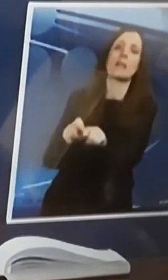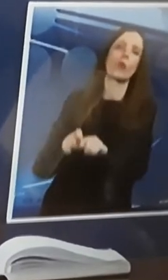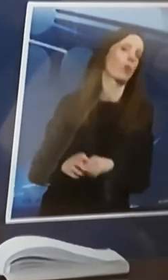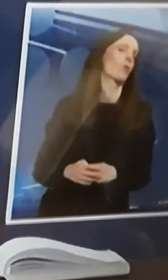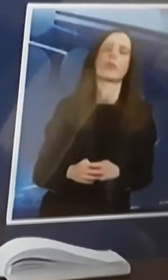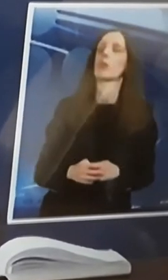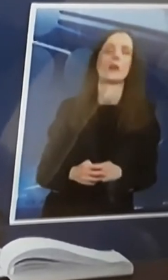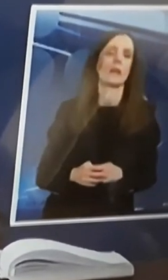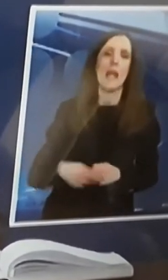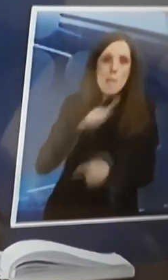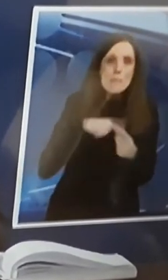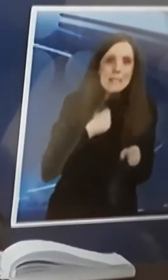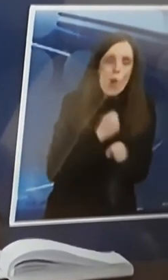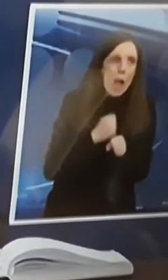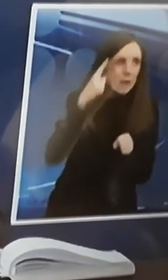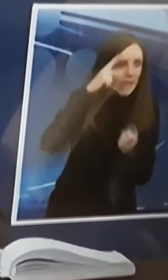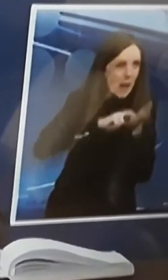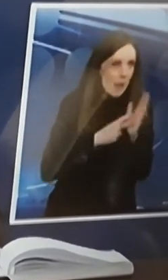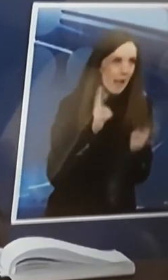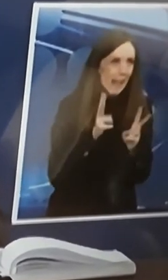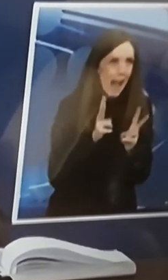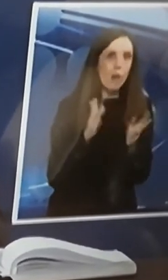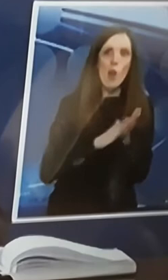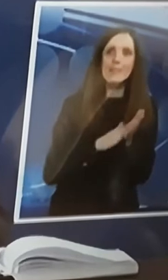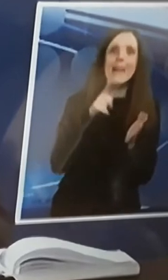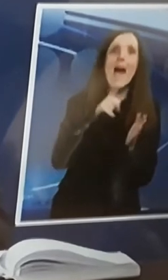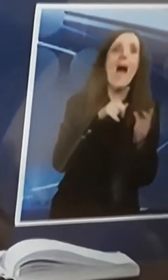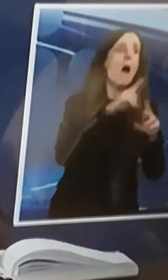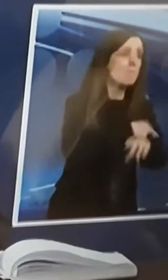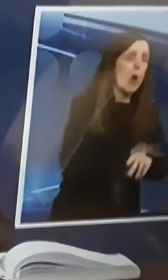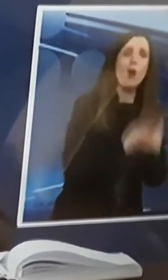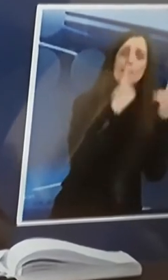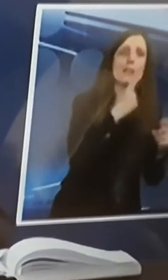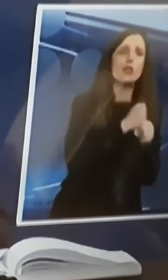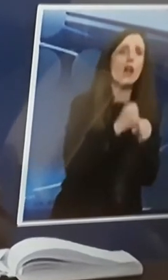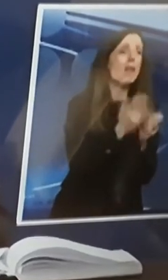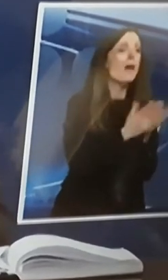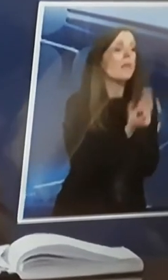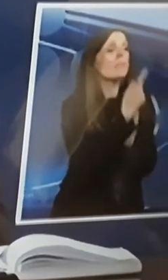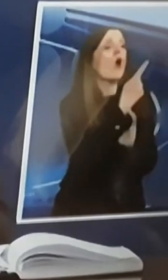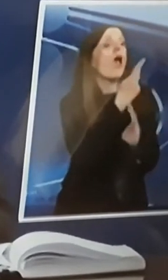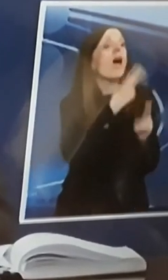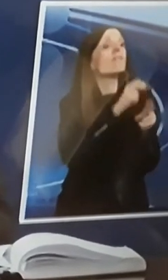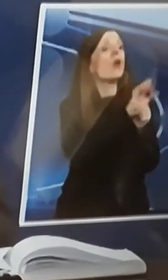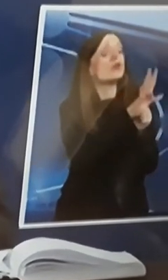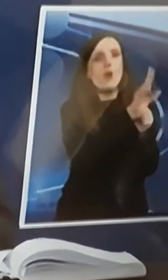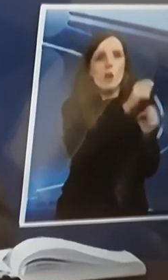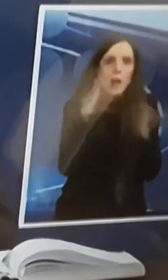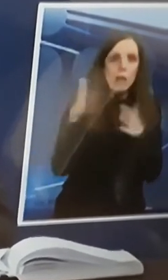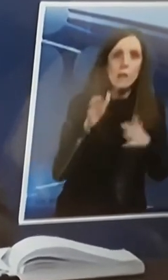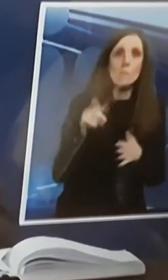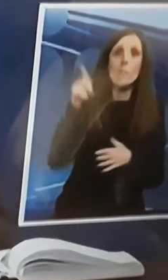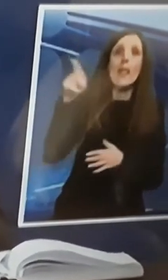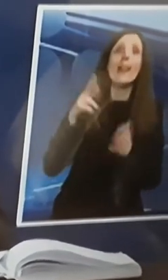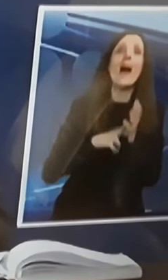zdravstvena ustanova ne prestaje da radi. To jeste suština. Konkretno u Narodnog fronta je punih 75